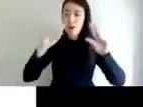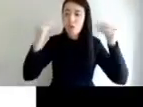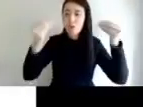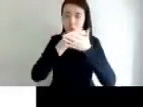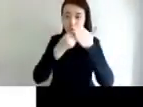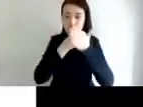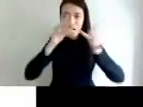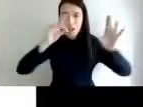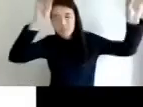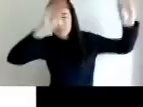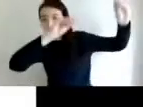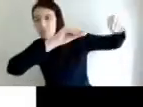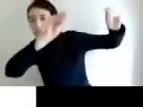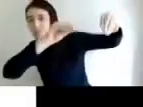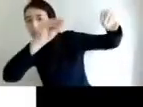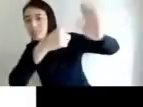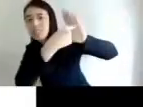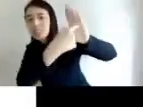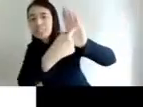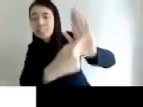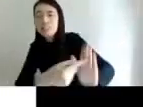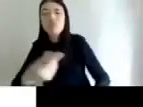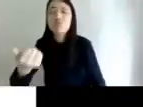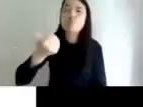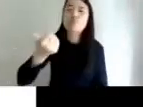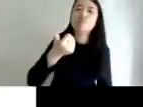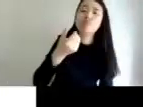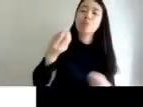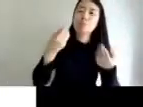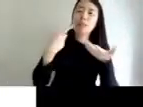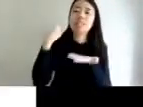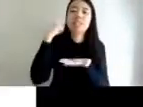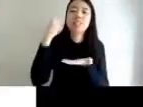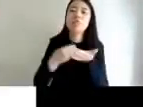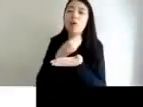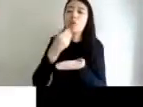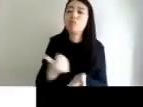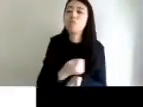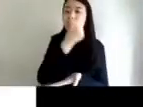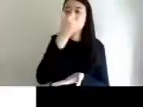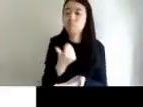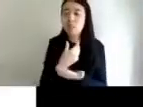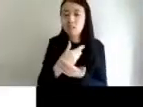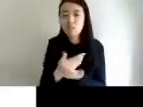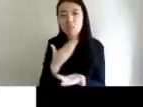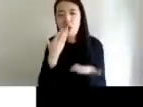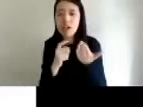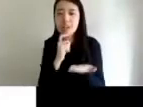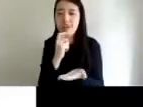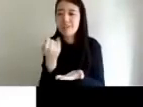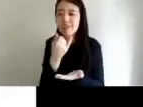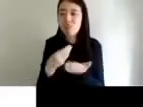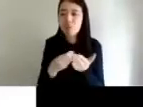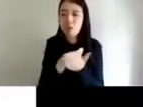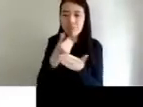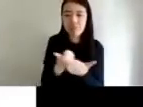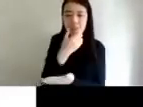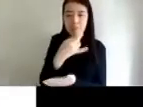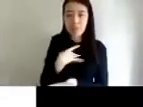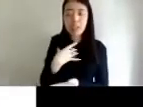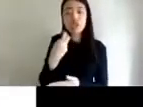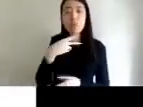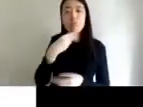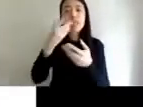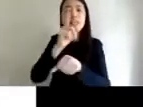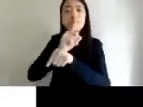道喎。咁我哋係咪有啲朋友仔都未畫好啊？咁我哋就等多一分鐘啦，俾多一